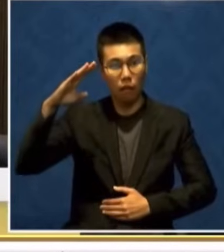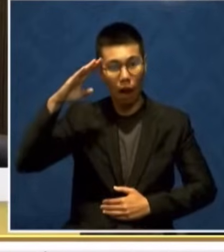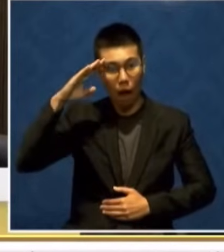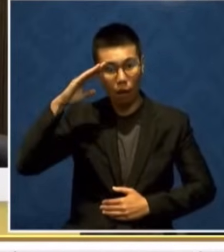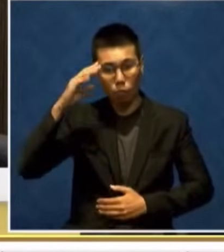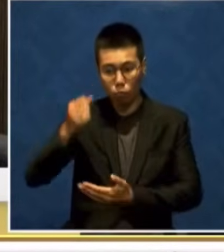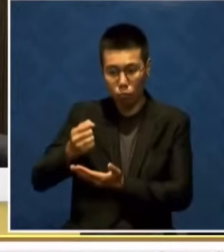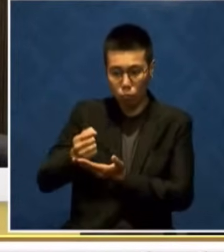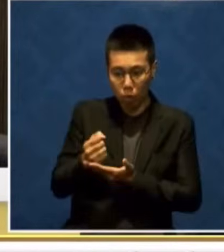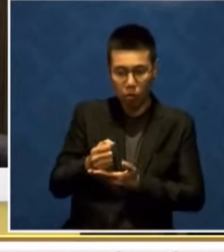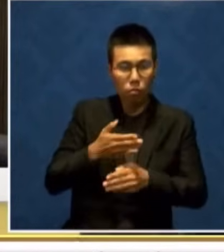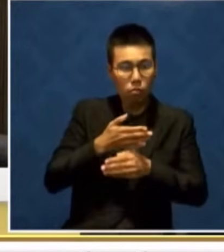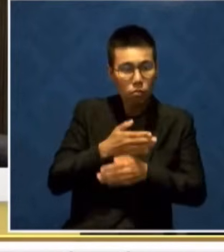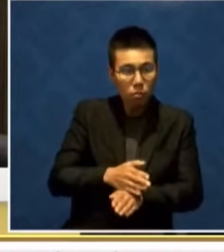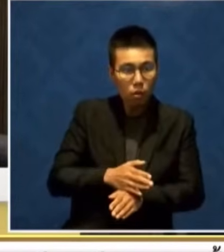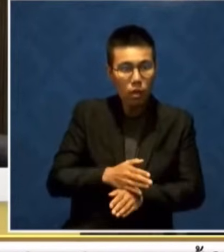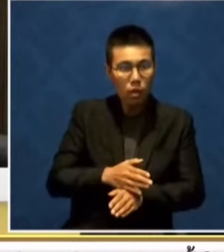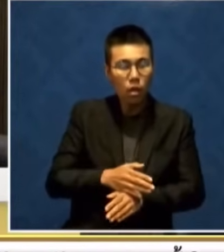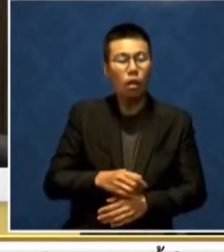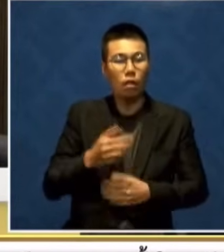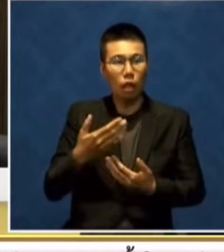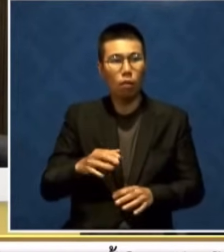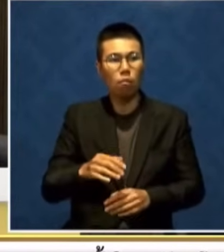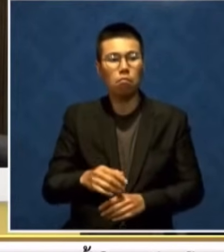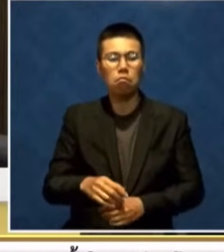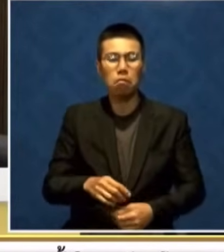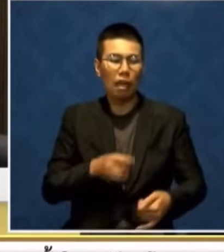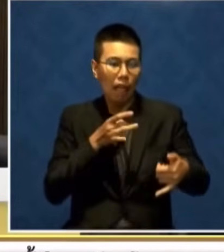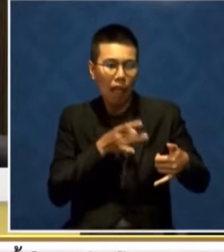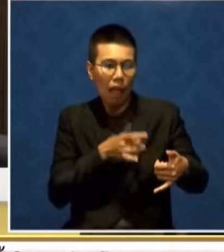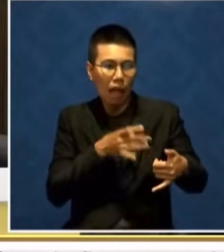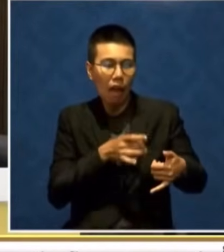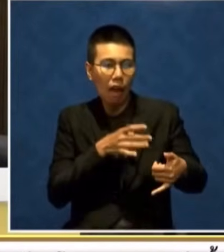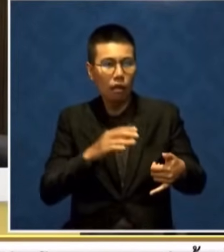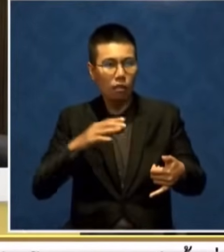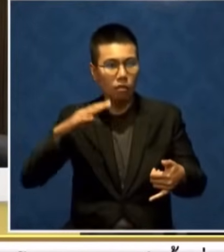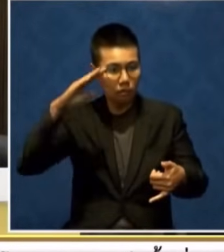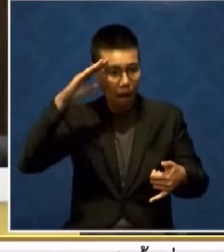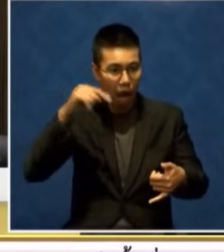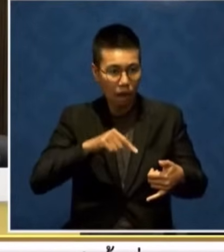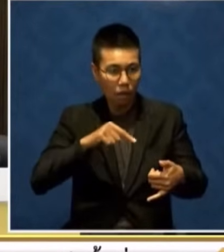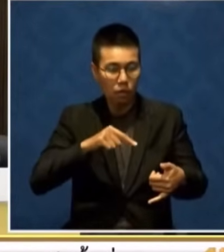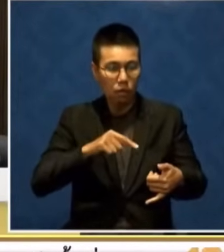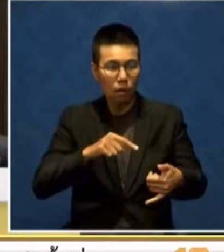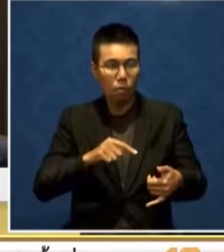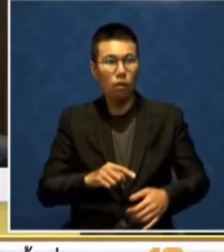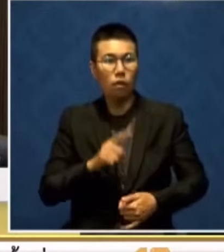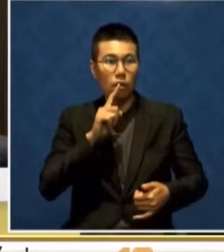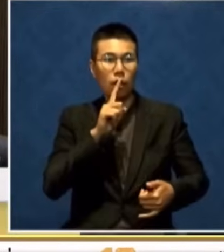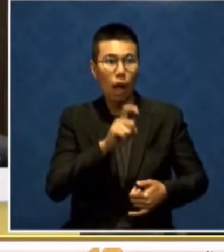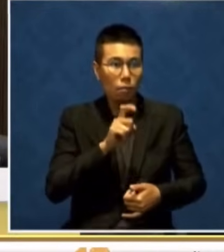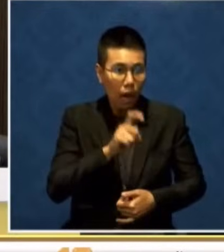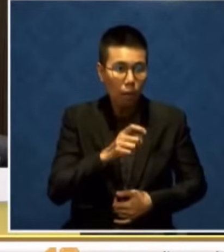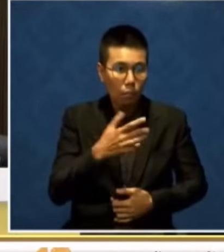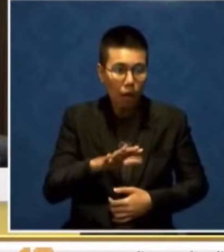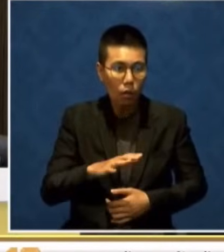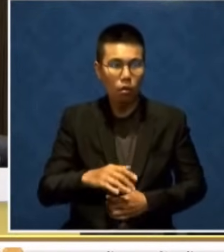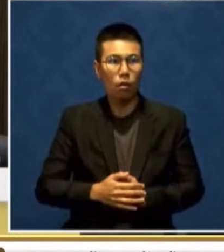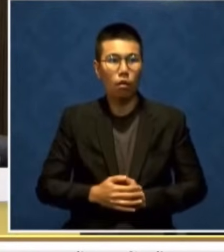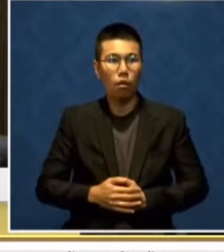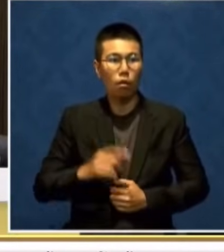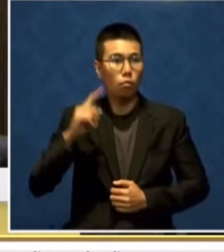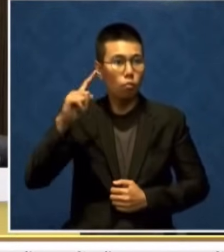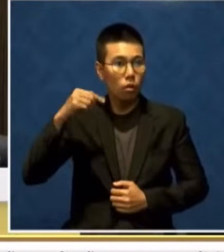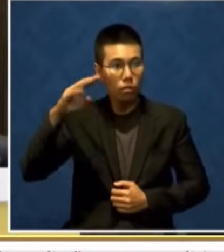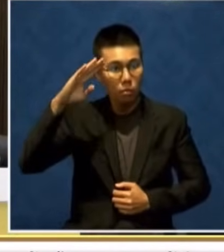บ้านก็ไปก่อเหตุรังแกเขาสืบค้นข้อมูลกันไปปรากฏว่า 10ตำรวจโทหญิงคนนี้